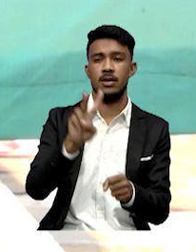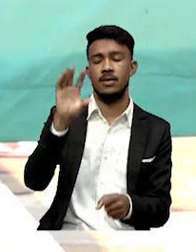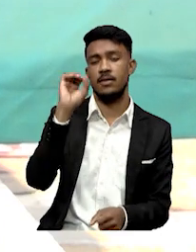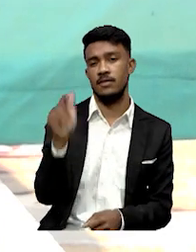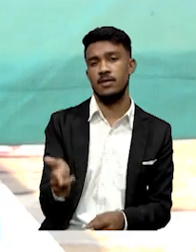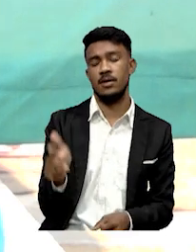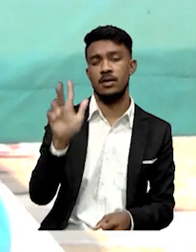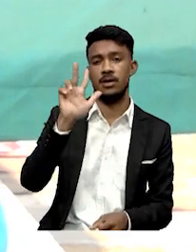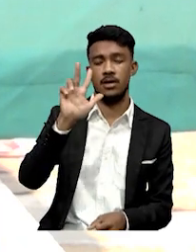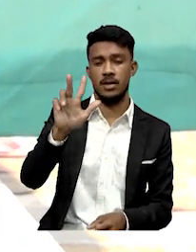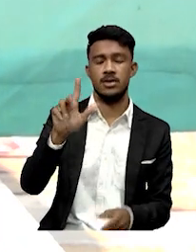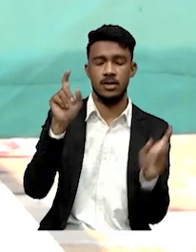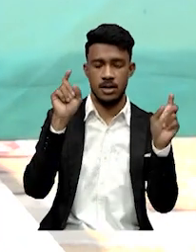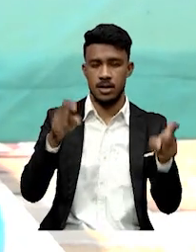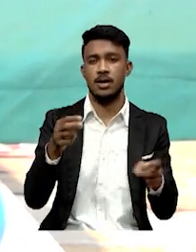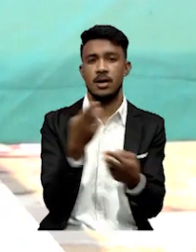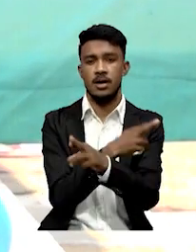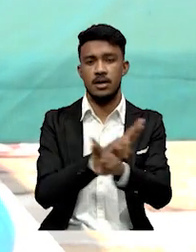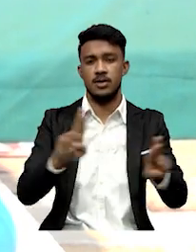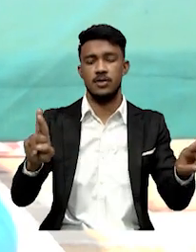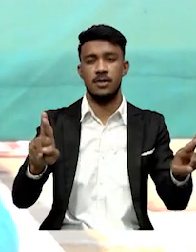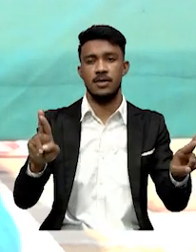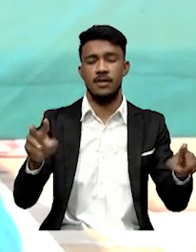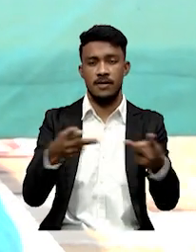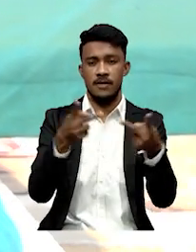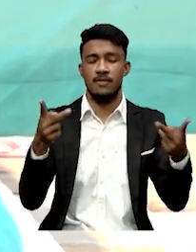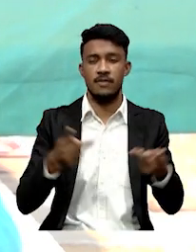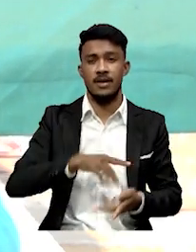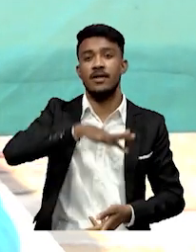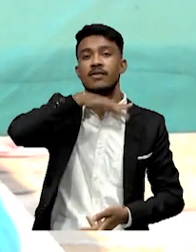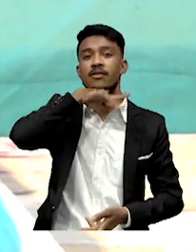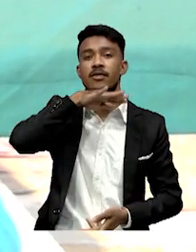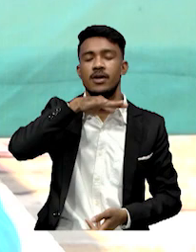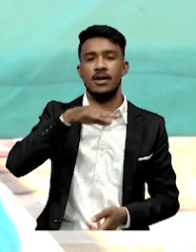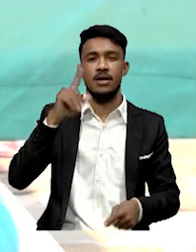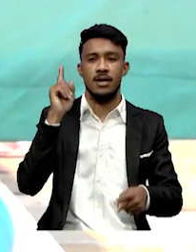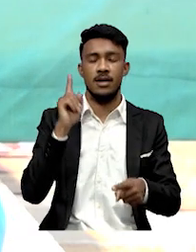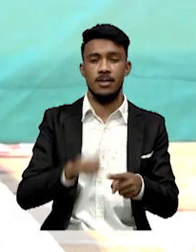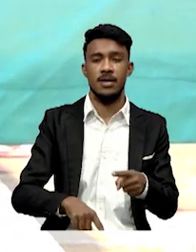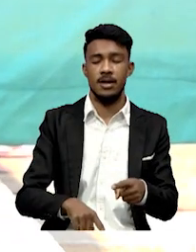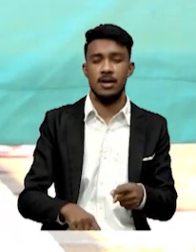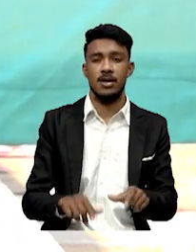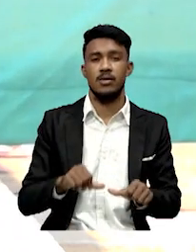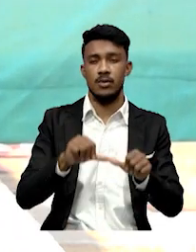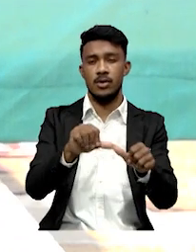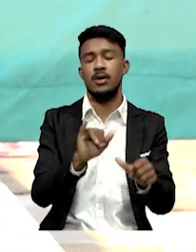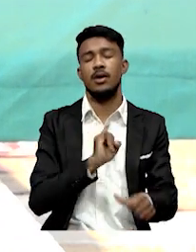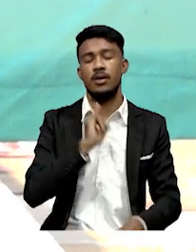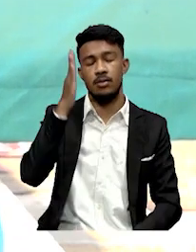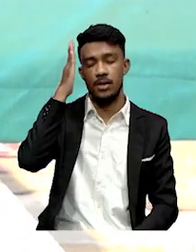que resolver lixo, né? Labele continua, né? A Watene